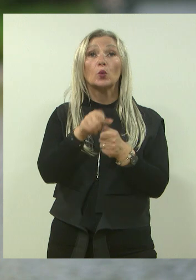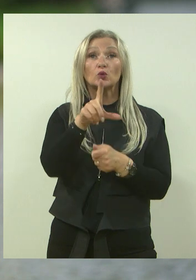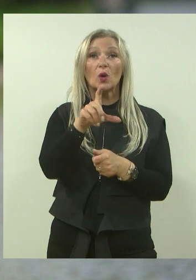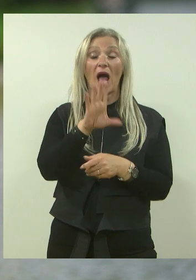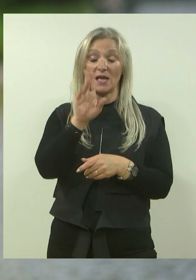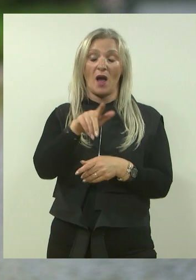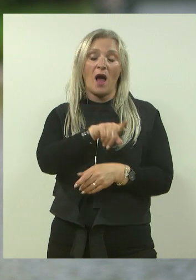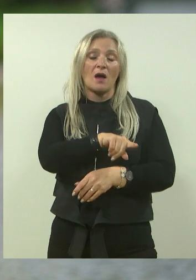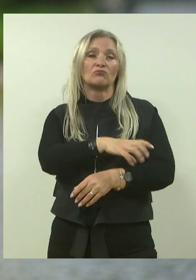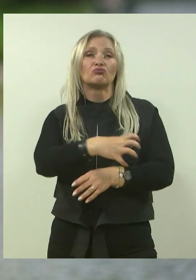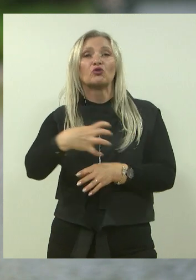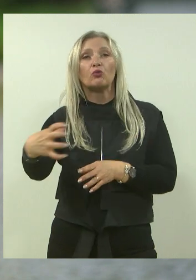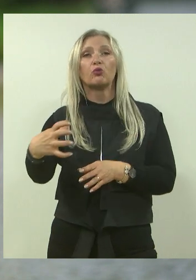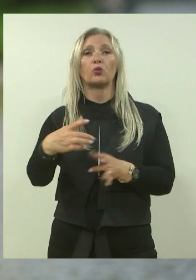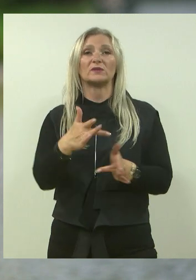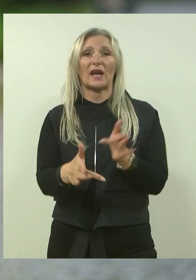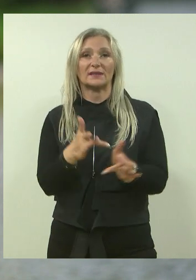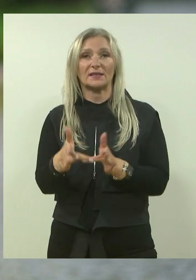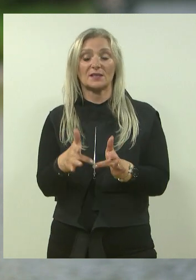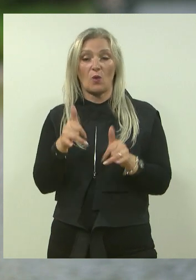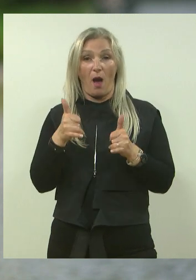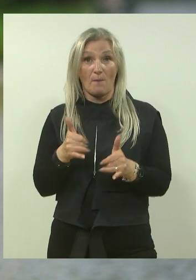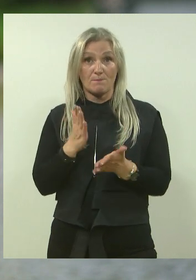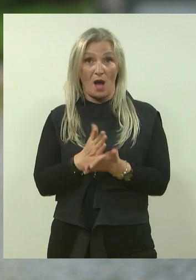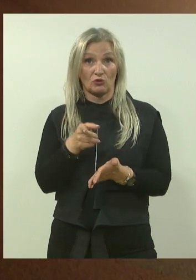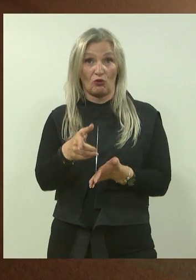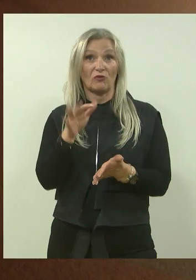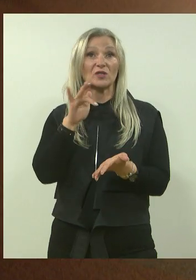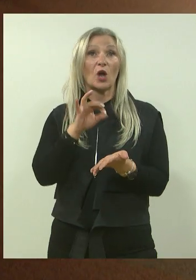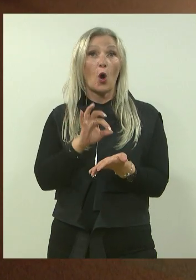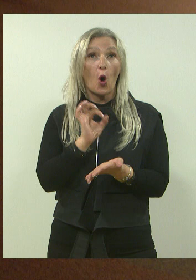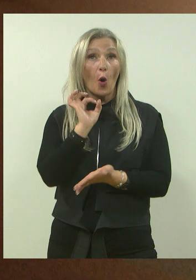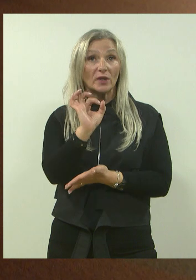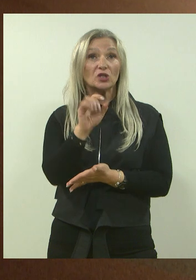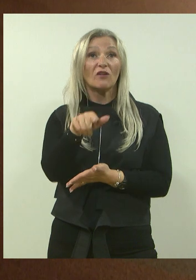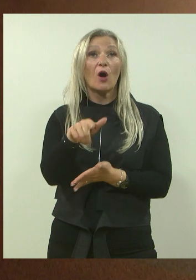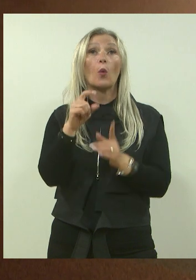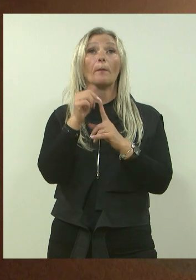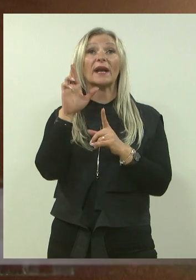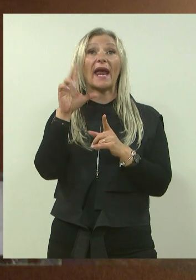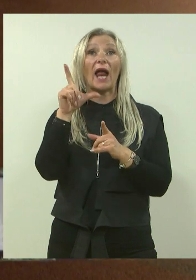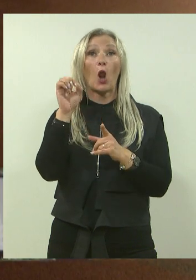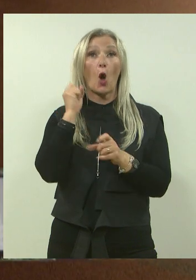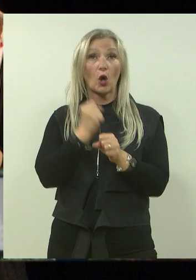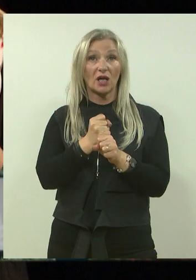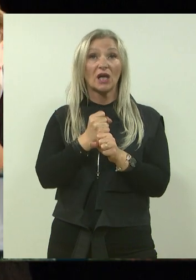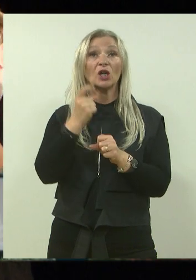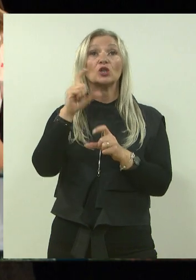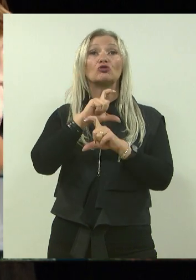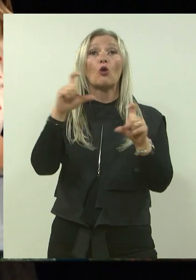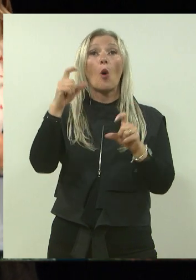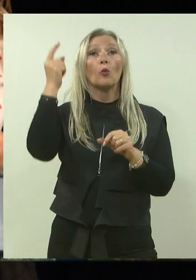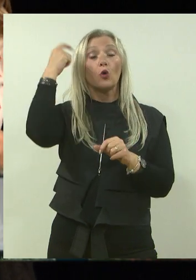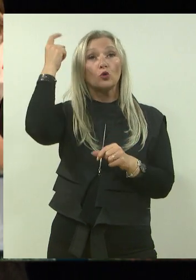posljednjih 20 godina održava se upravo u Prelogu. U Domu kulture grada Preloga i ove